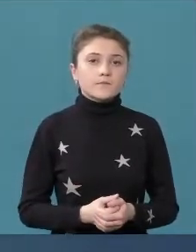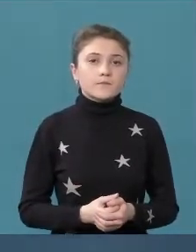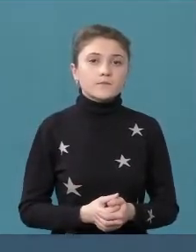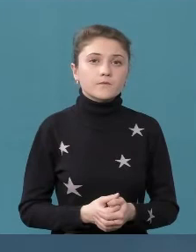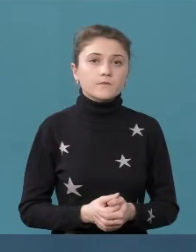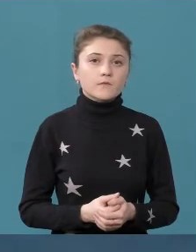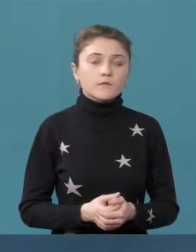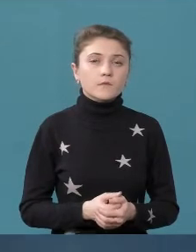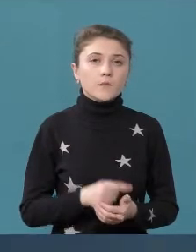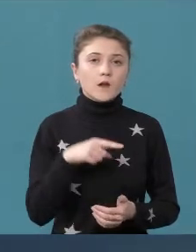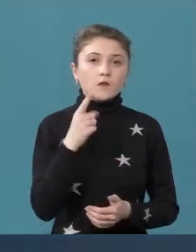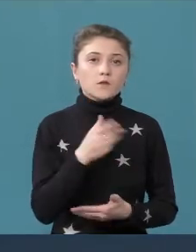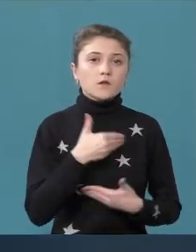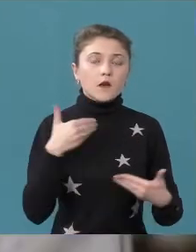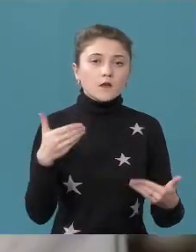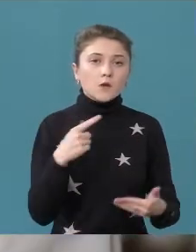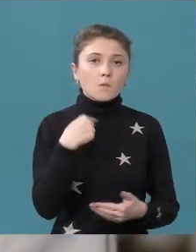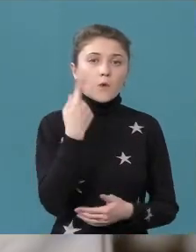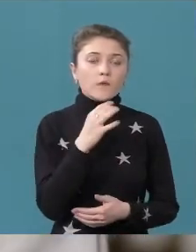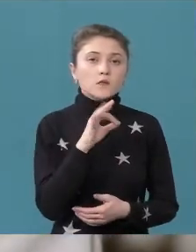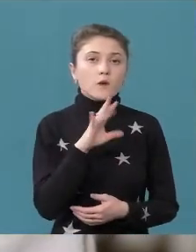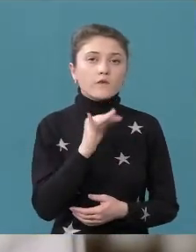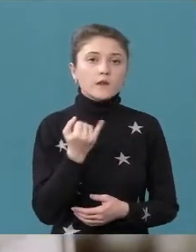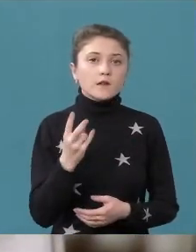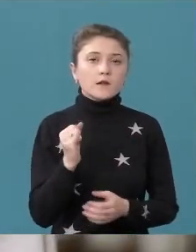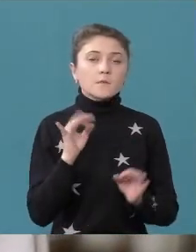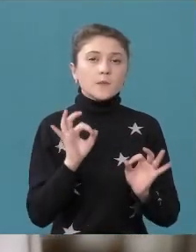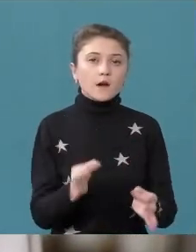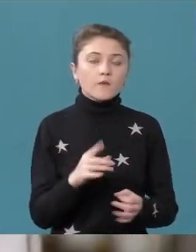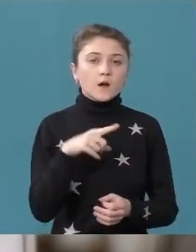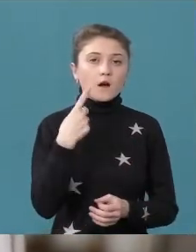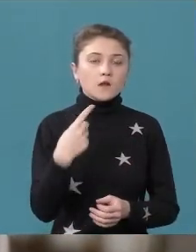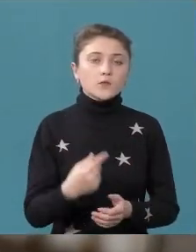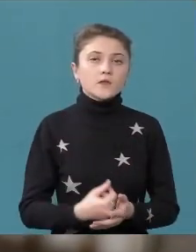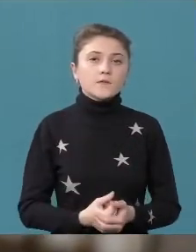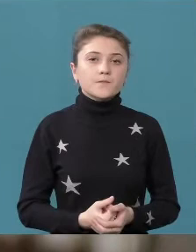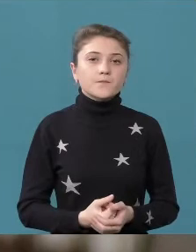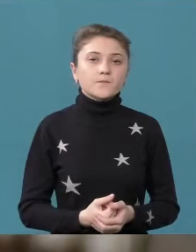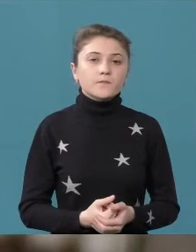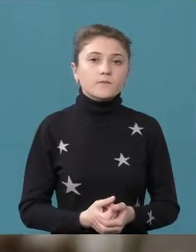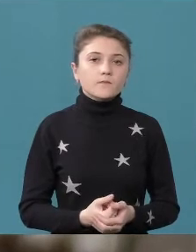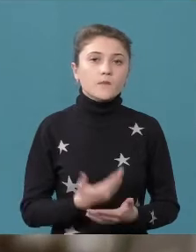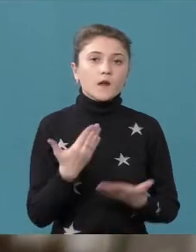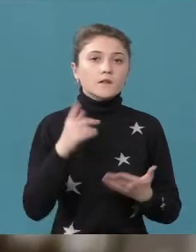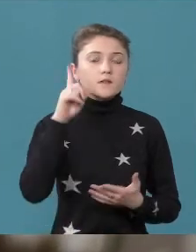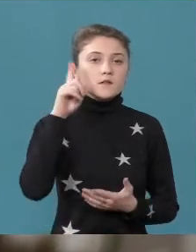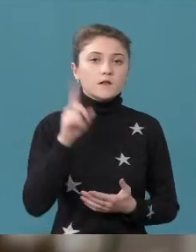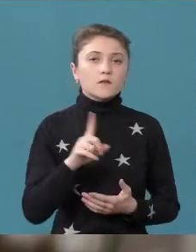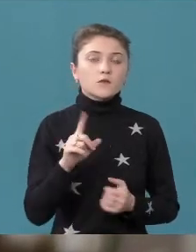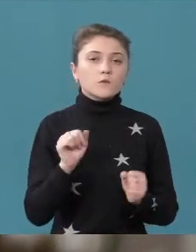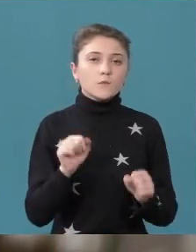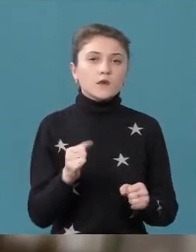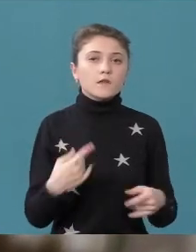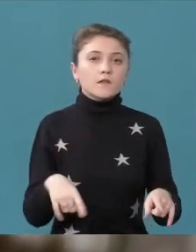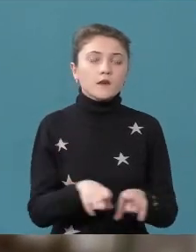Кажуть, що наша мова солов'їна. І правильно кажуть. Але знаю, що можуть і такі